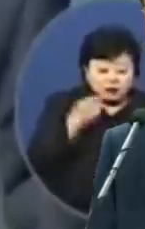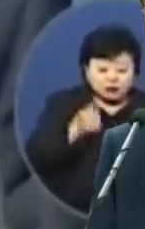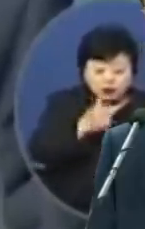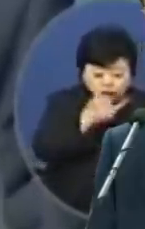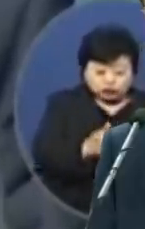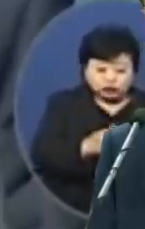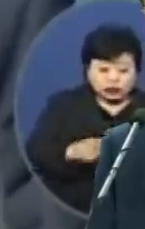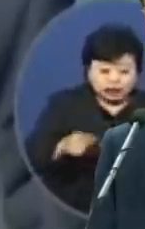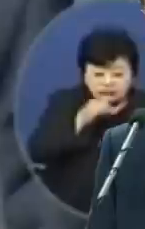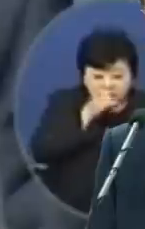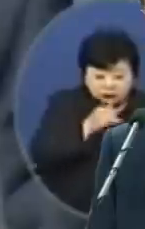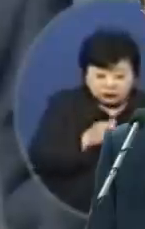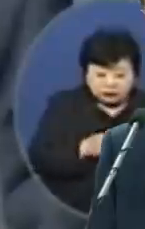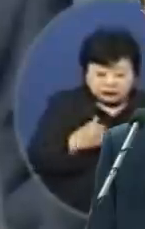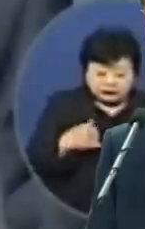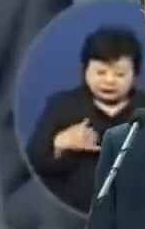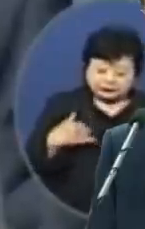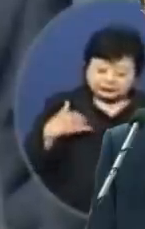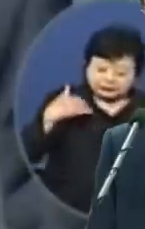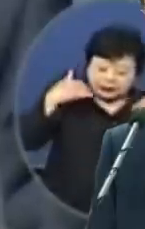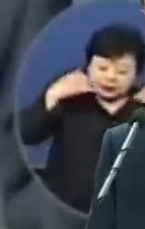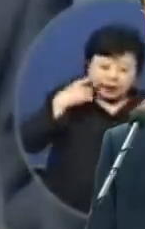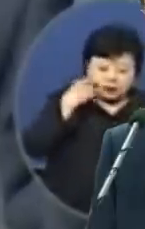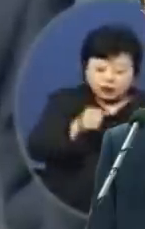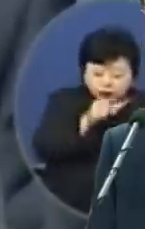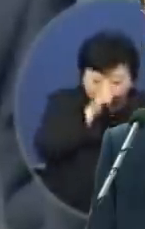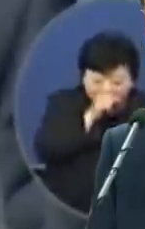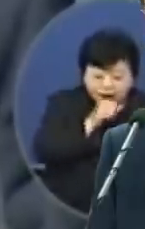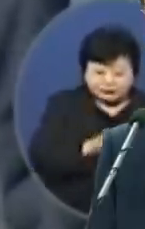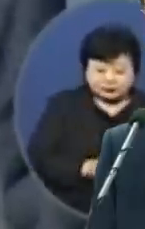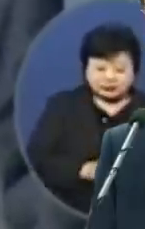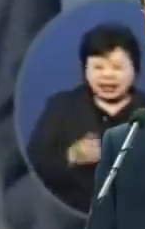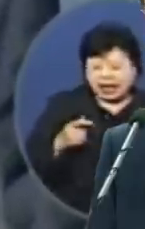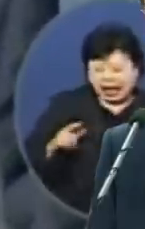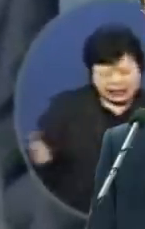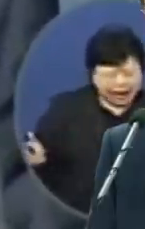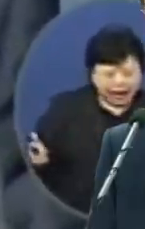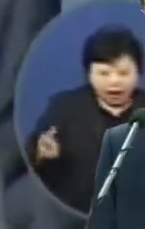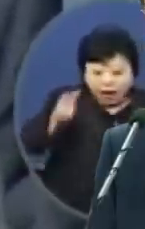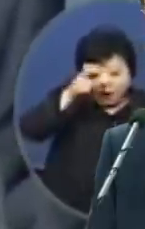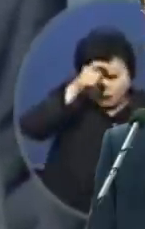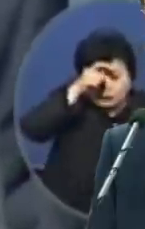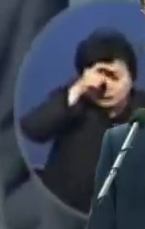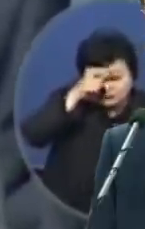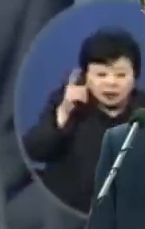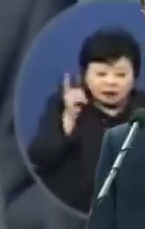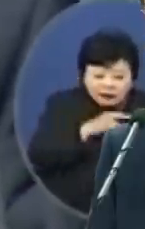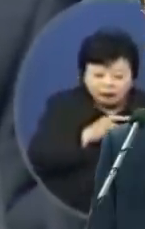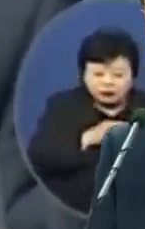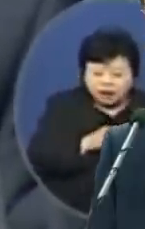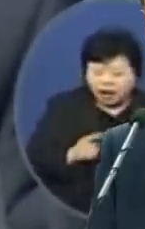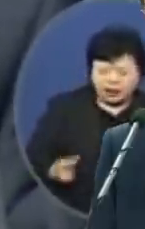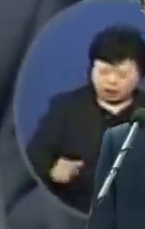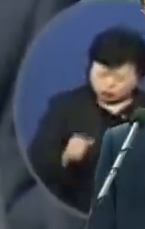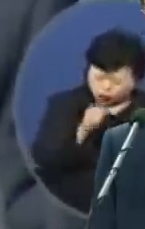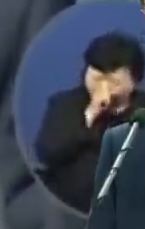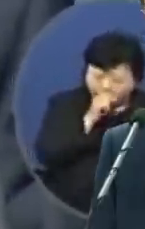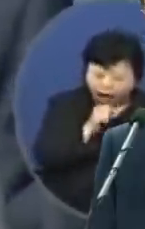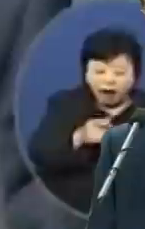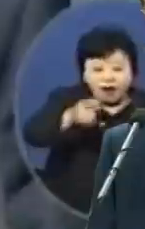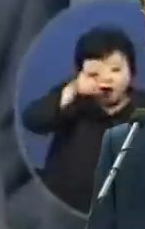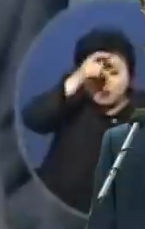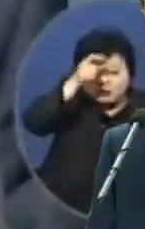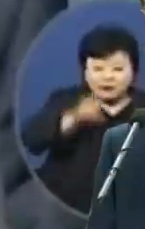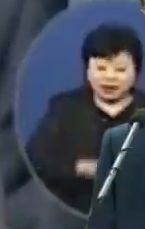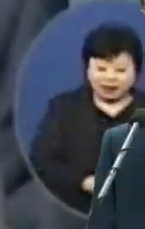그러나 애들이 이제 자라면 부모가 이거 좋다 아니요 안 좋아요 이건 나쁘다 아니 내 보기엔 좋아요